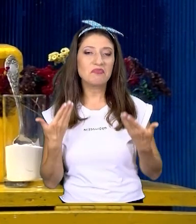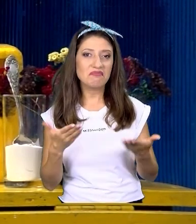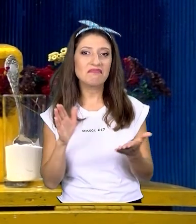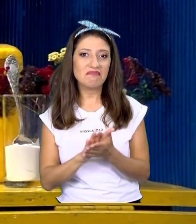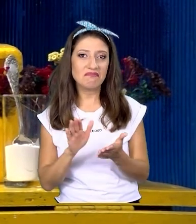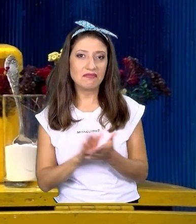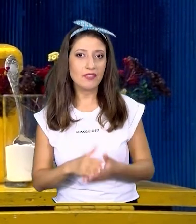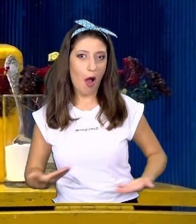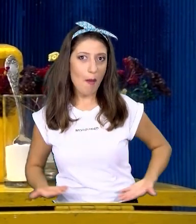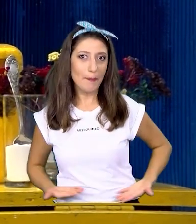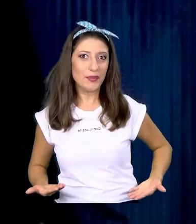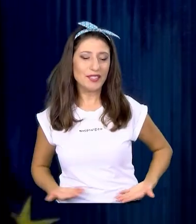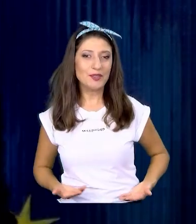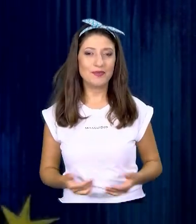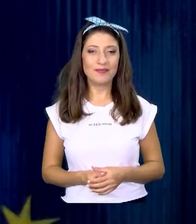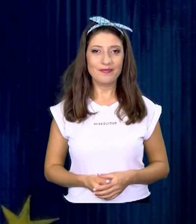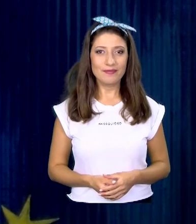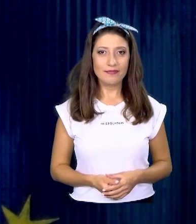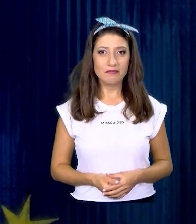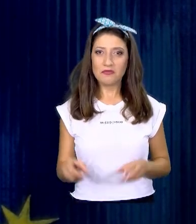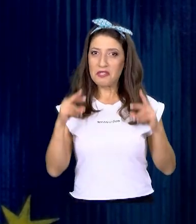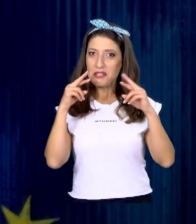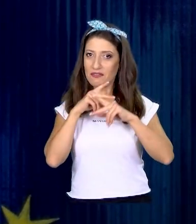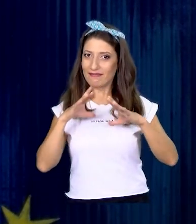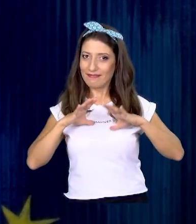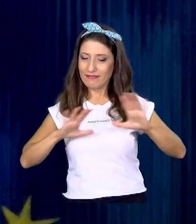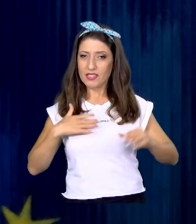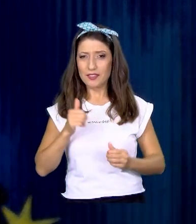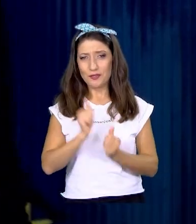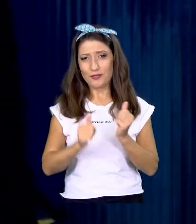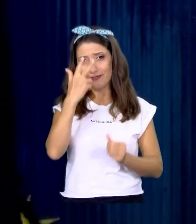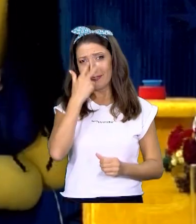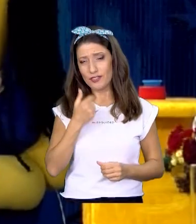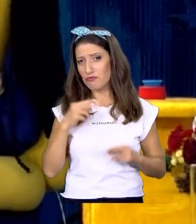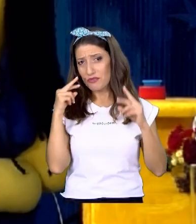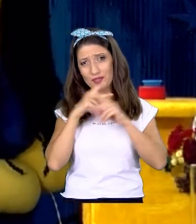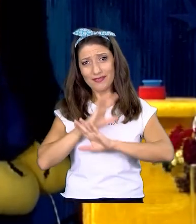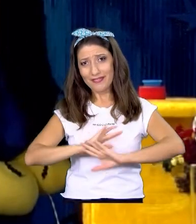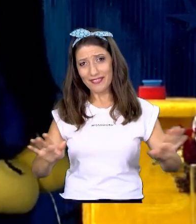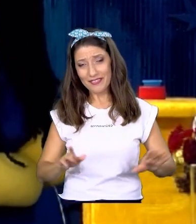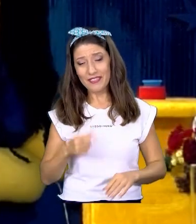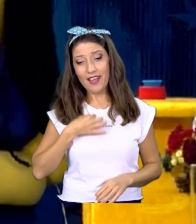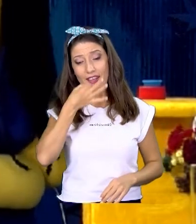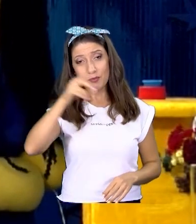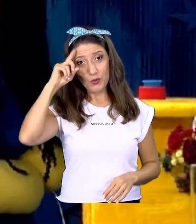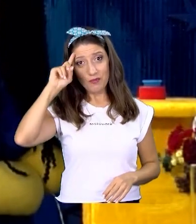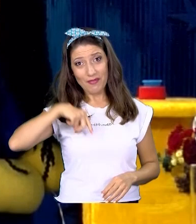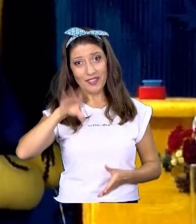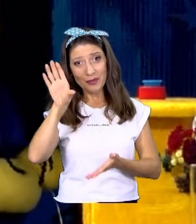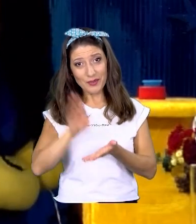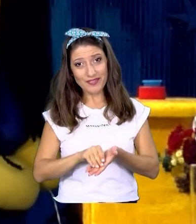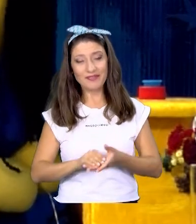Գեցես, ապրես, կրկին չսխալվեցիր։ Դա ես սովորաբար չեմ սխալվում, ասել